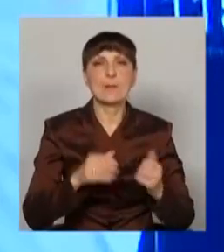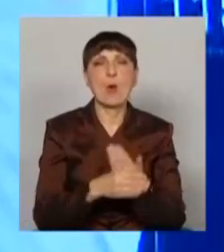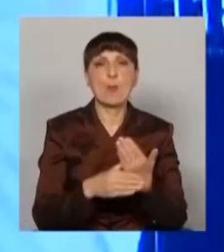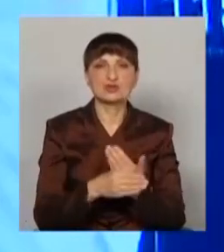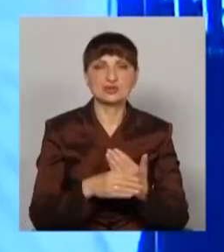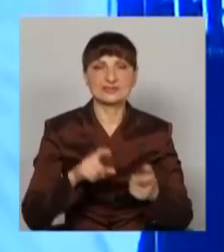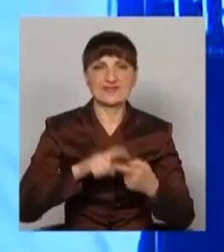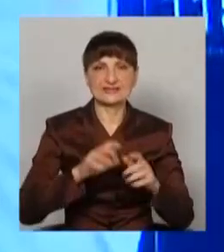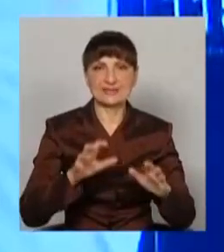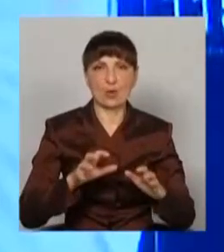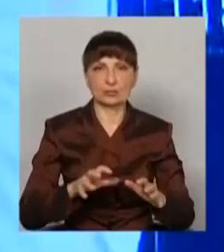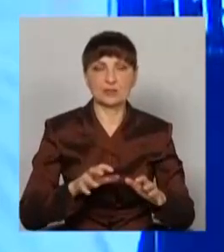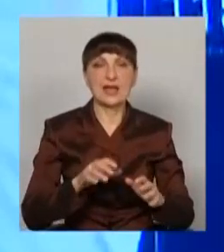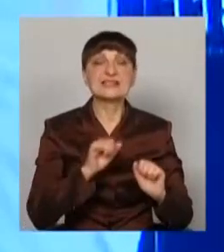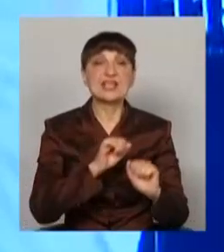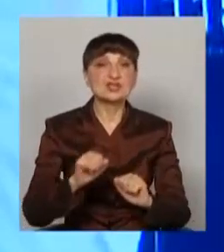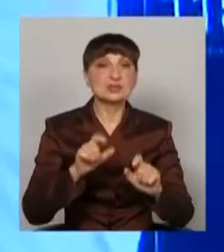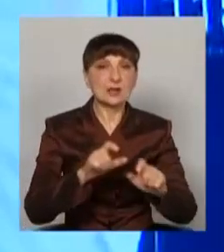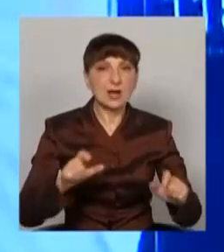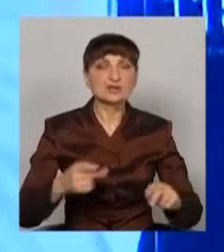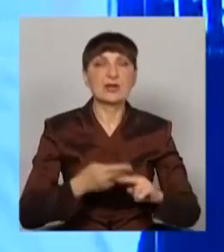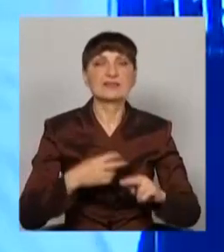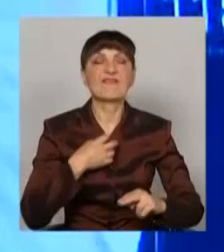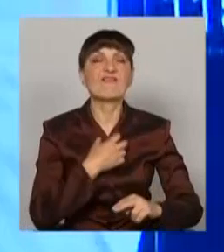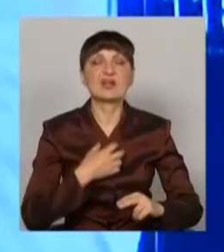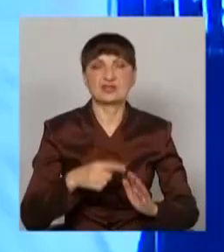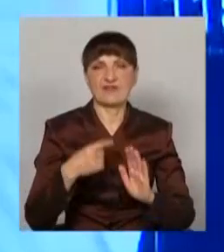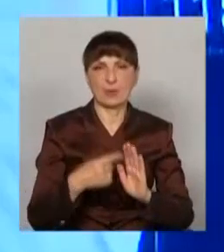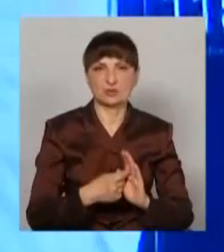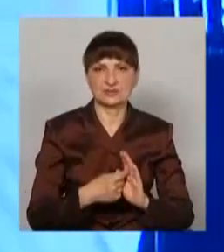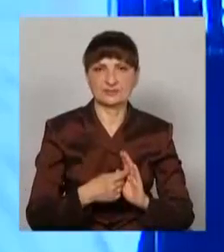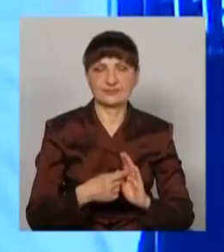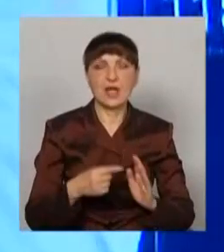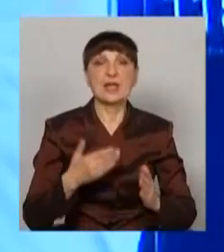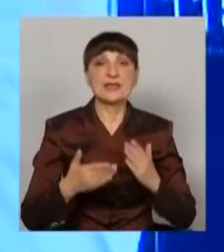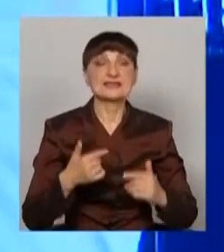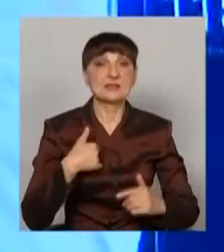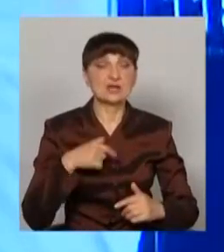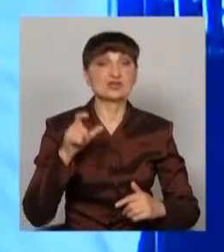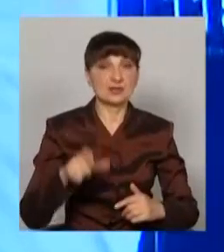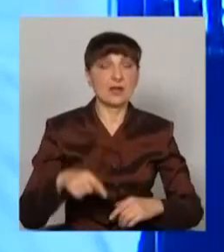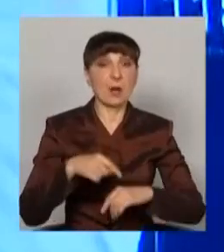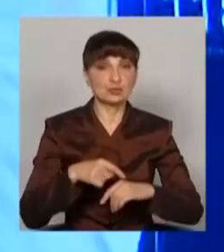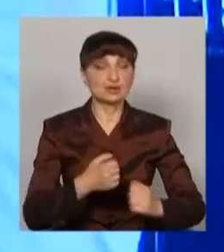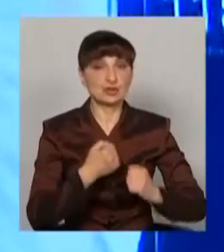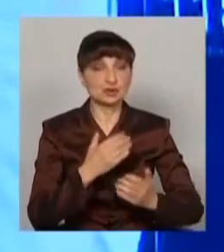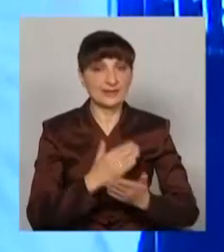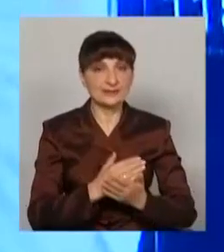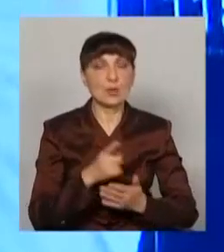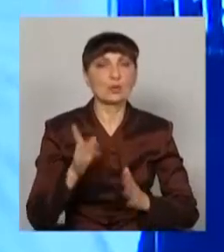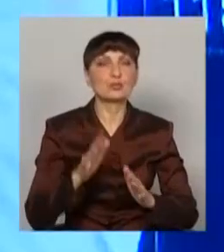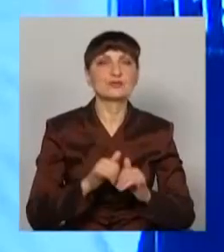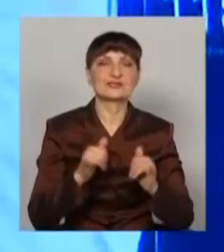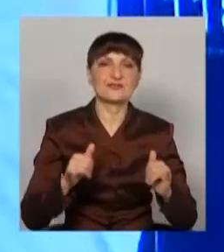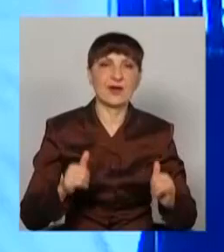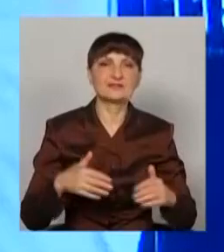что защита граждан – это самый важный вопрос в будущем Казахстане. Потому что если наш гражданин ощущает эту защиту, то он будет